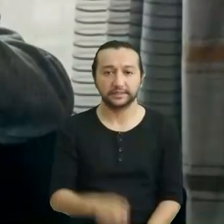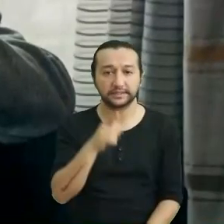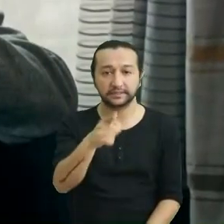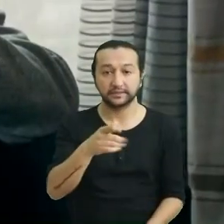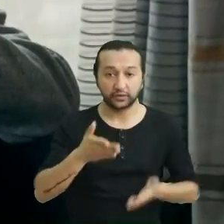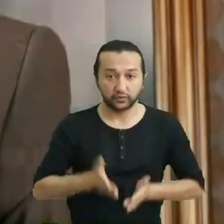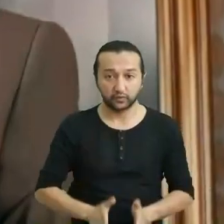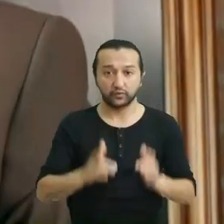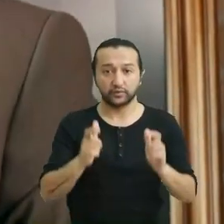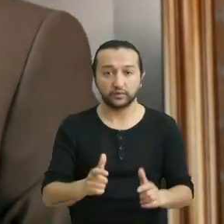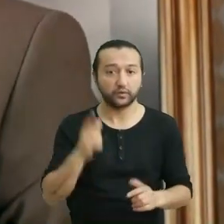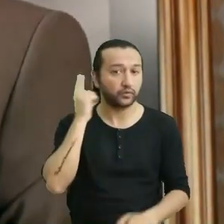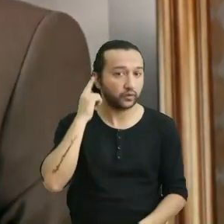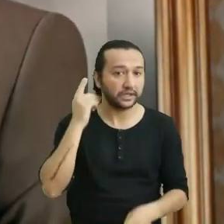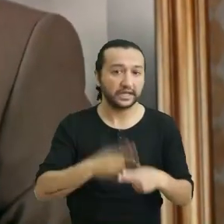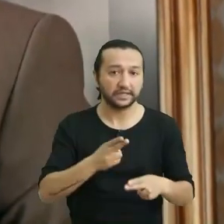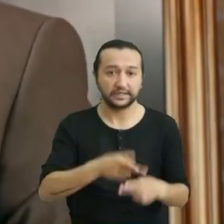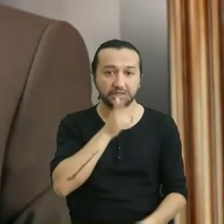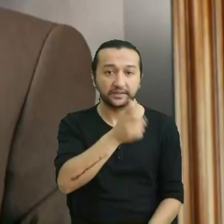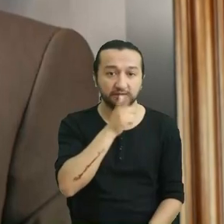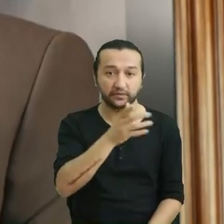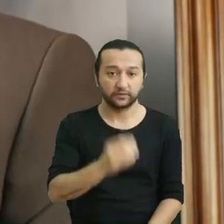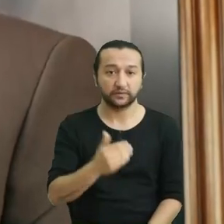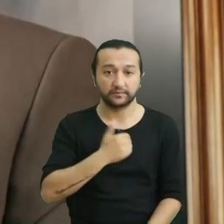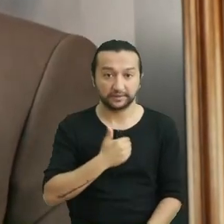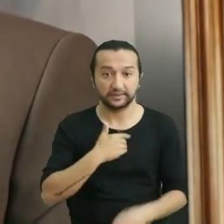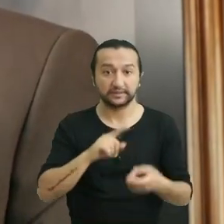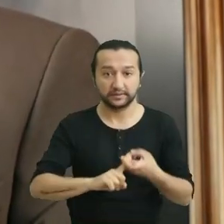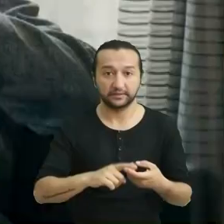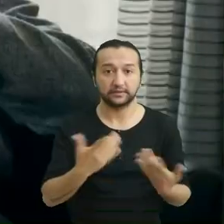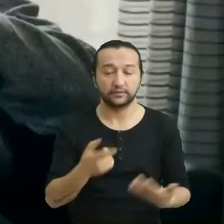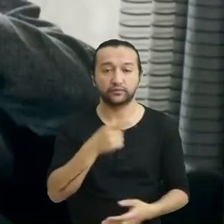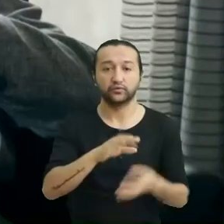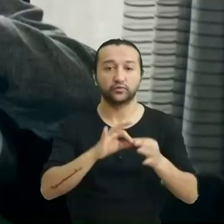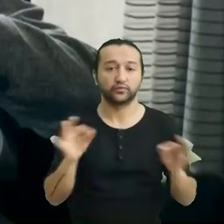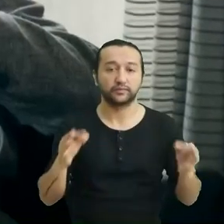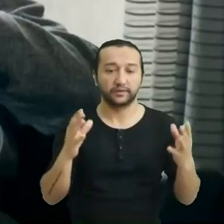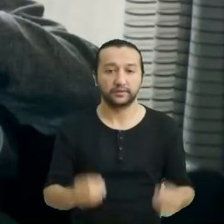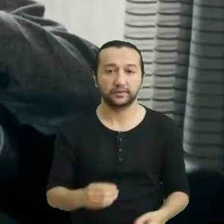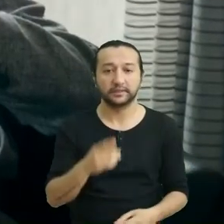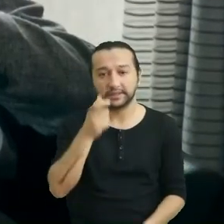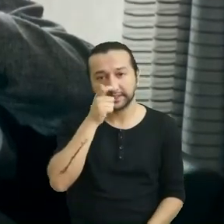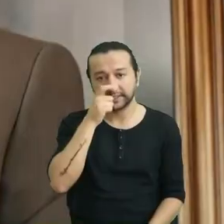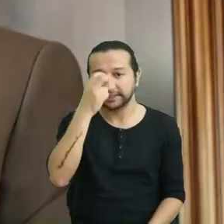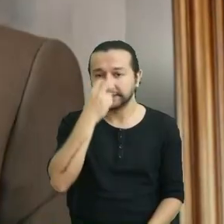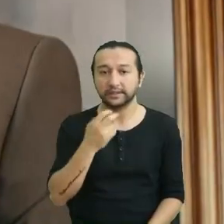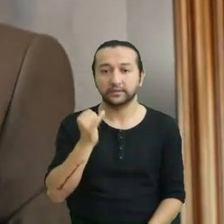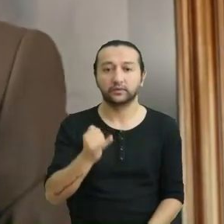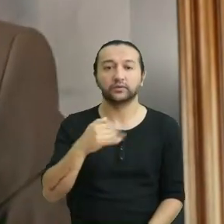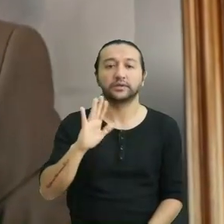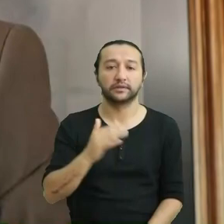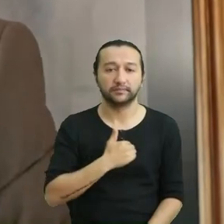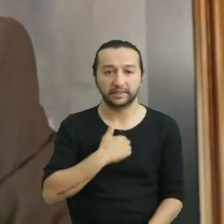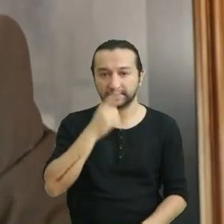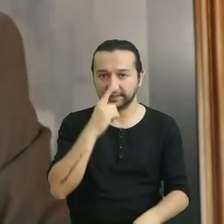Siz doğduğunuzda kulağınıza adınızı fısıldıyorlar. Bize ise bu cümleyi. Tedbir kötü değildir.